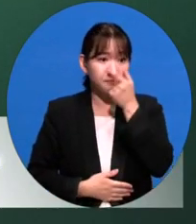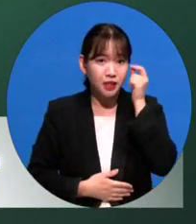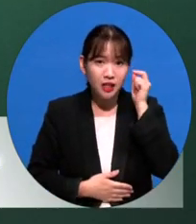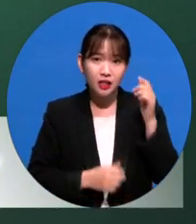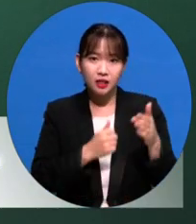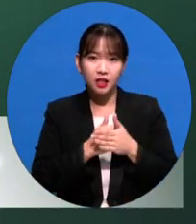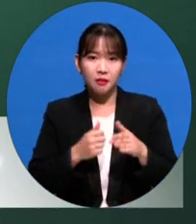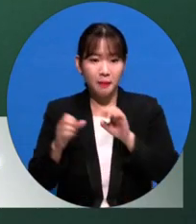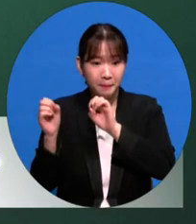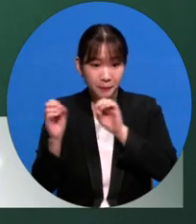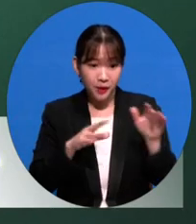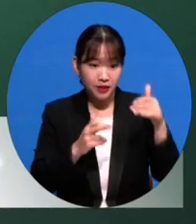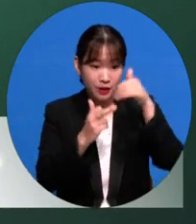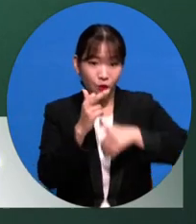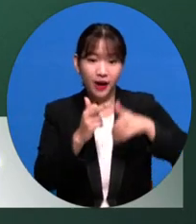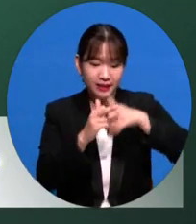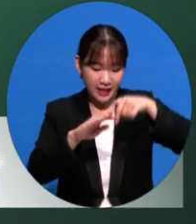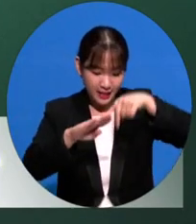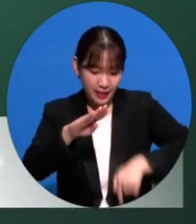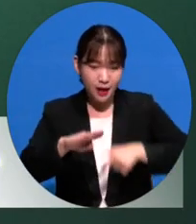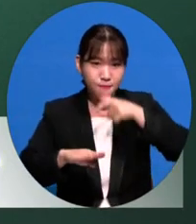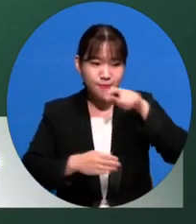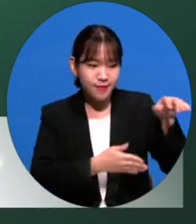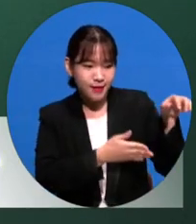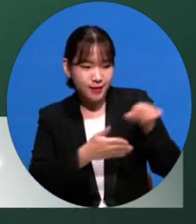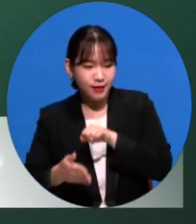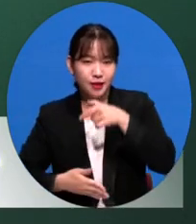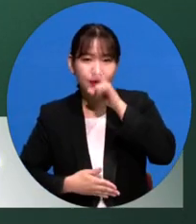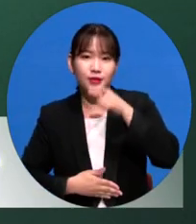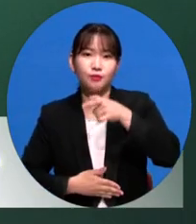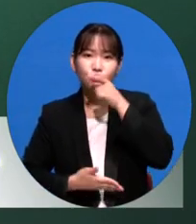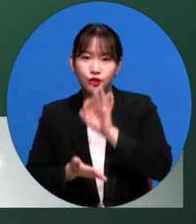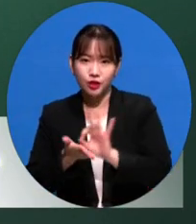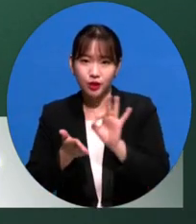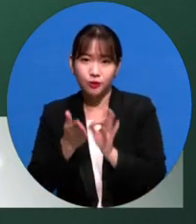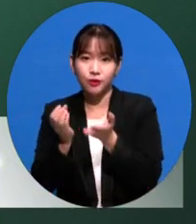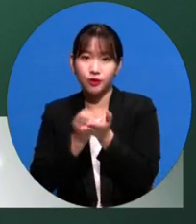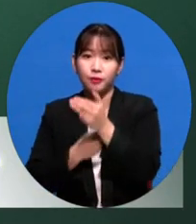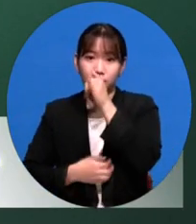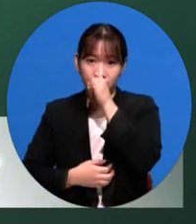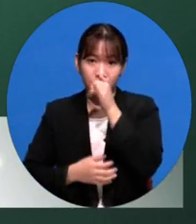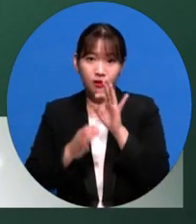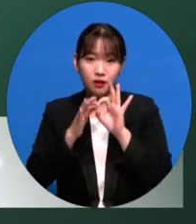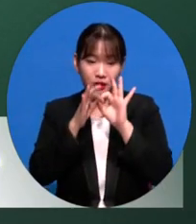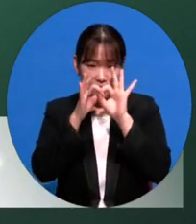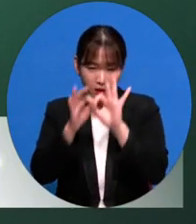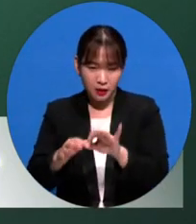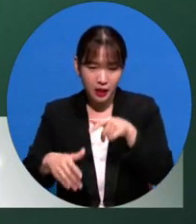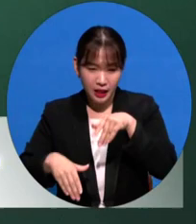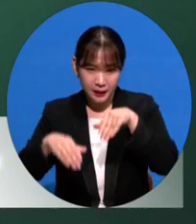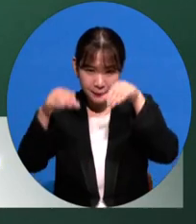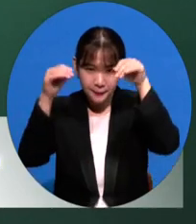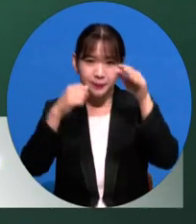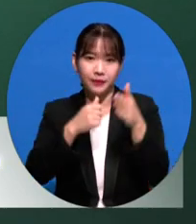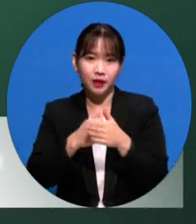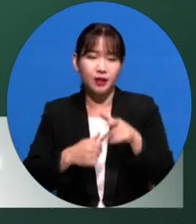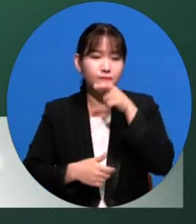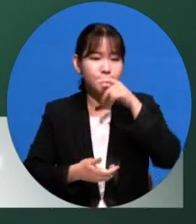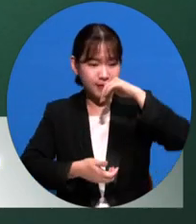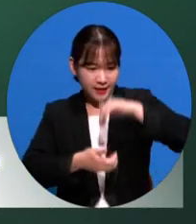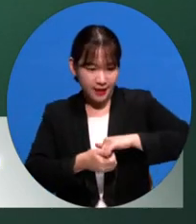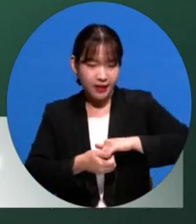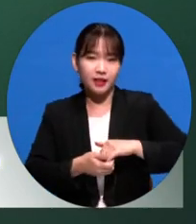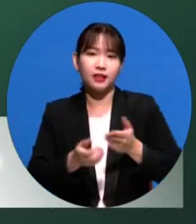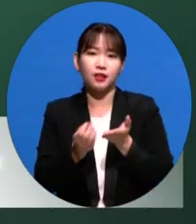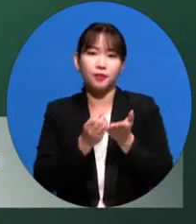부족하다 보니 폐광산 지하수까지 끌어다 식수로 사용하는 섬도 있는데요. 계속된 가뭄에 제한급수를 하는 섬도